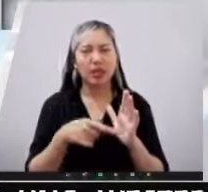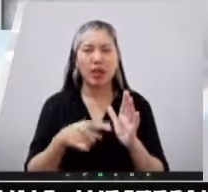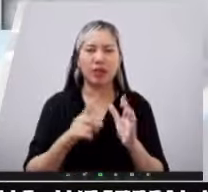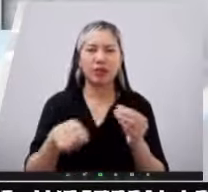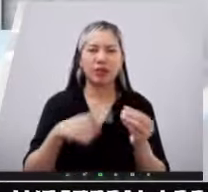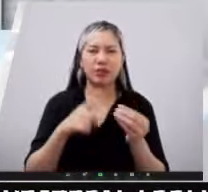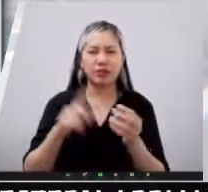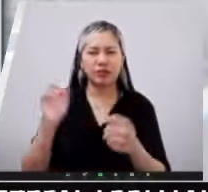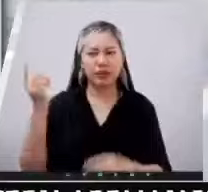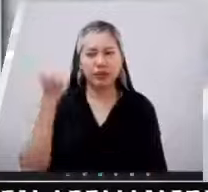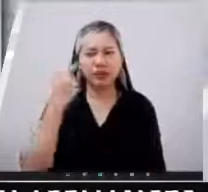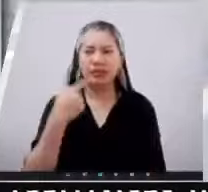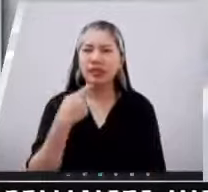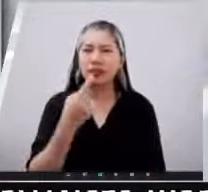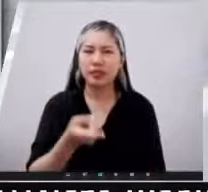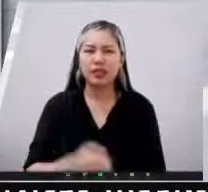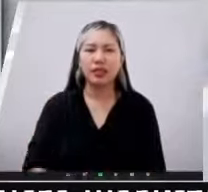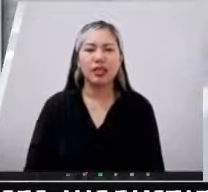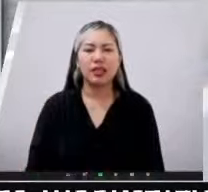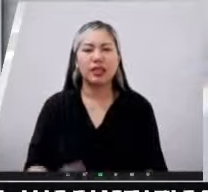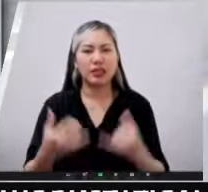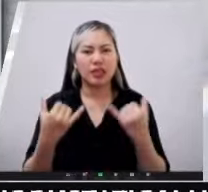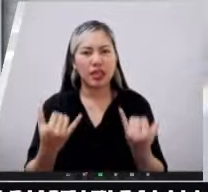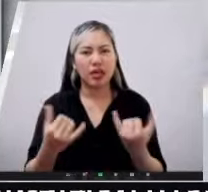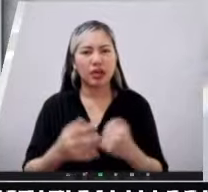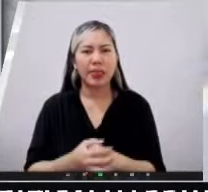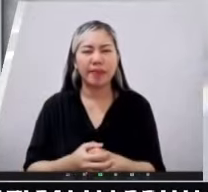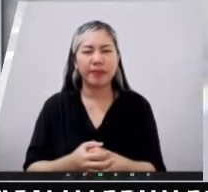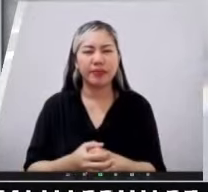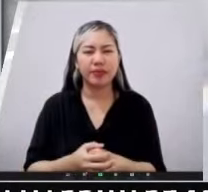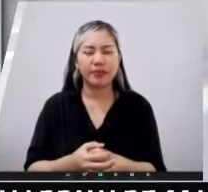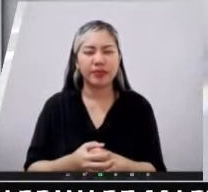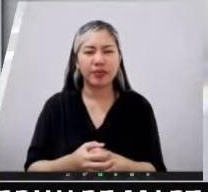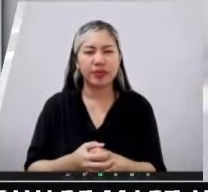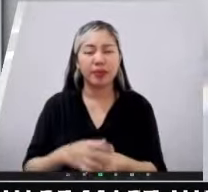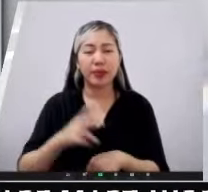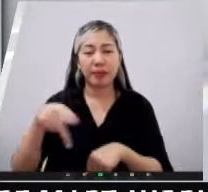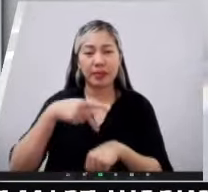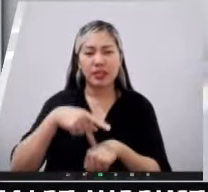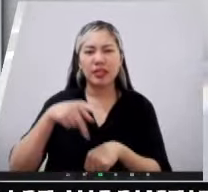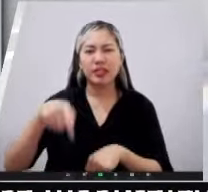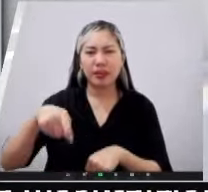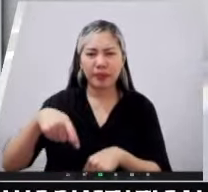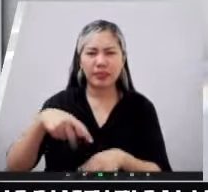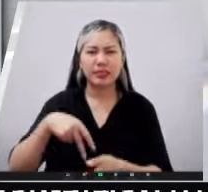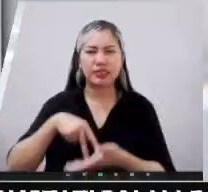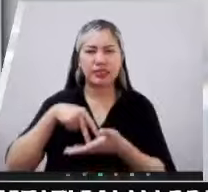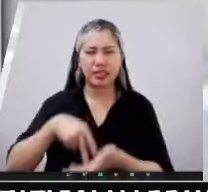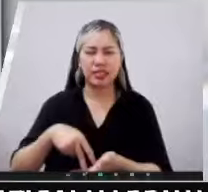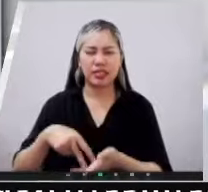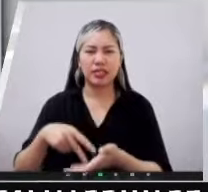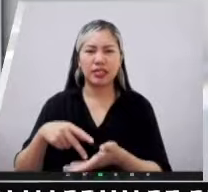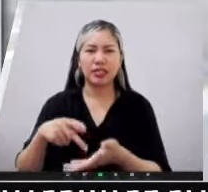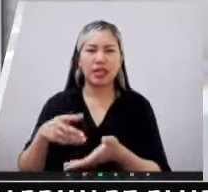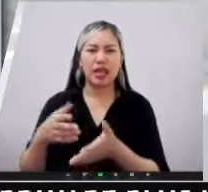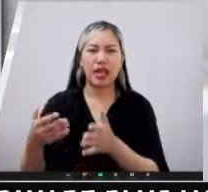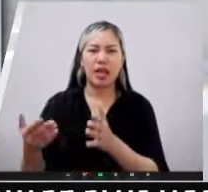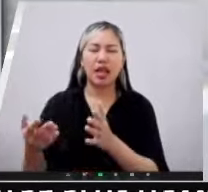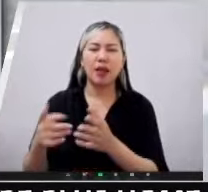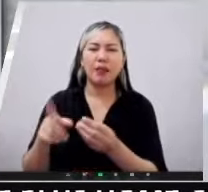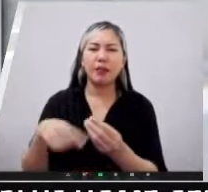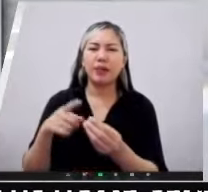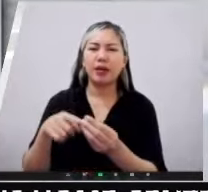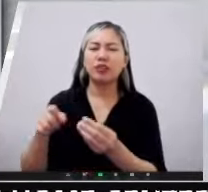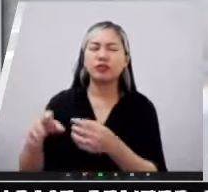sabi niya tumitinding dapat ang Pilipinas laban sa panghihimasok ng mga dayuhan sa domestic Affairs ng bansa ang